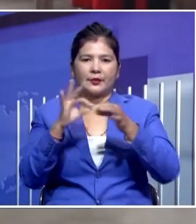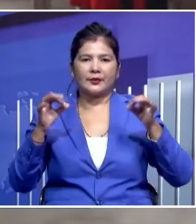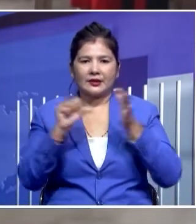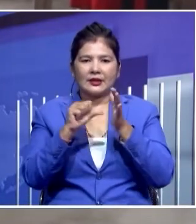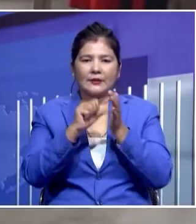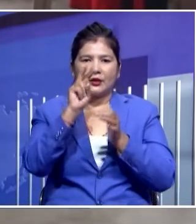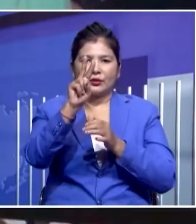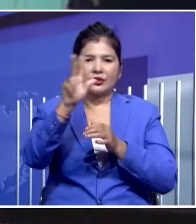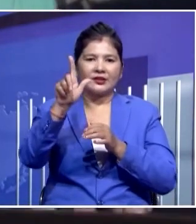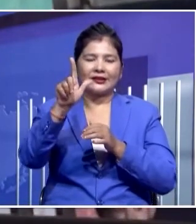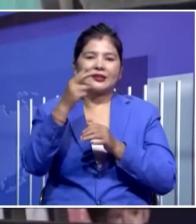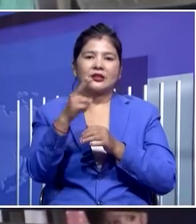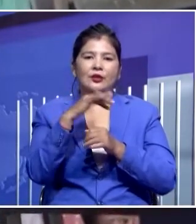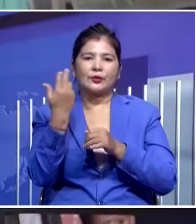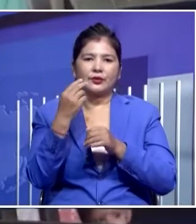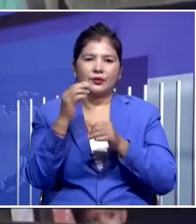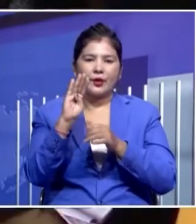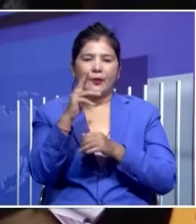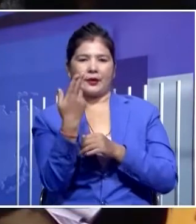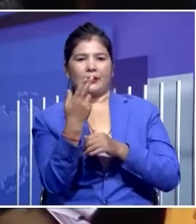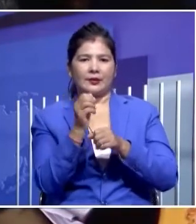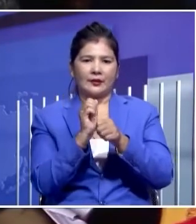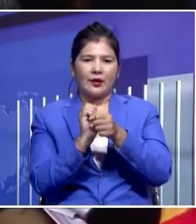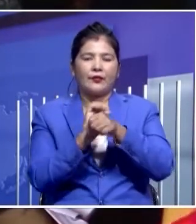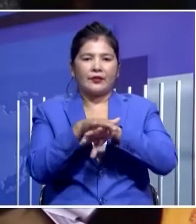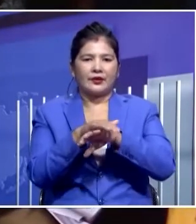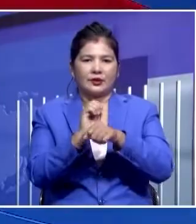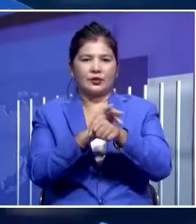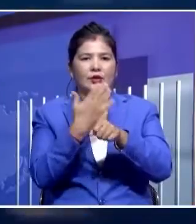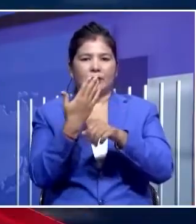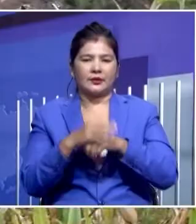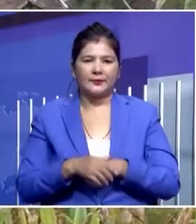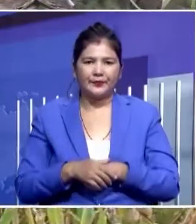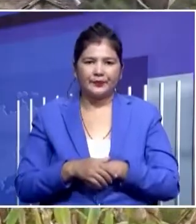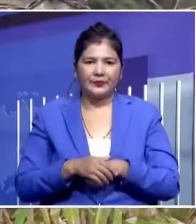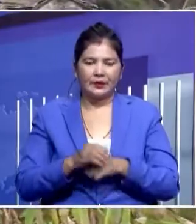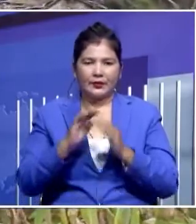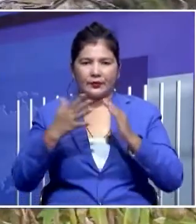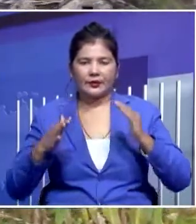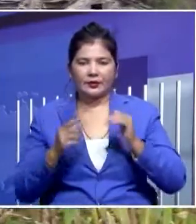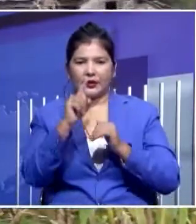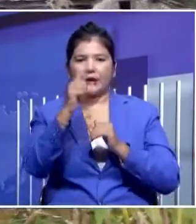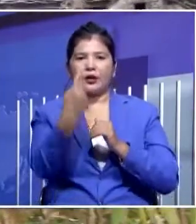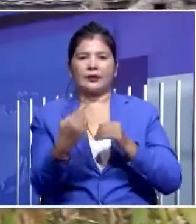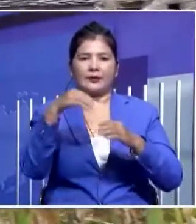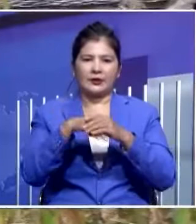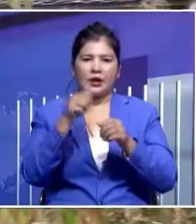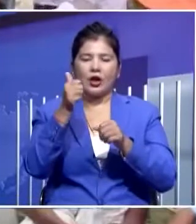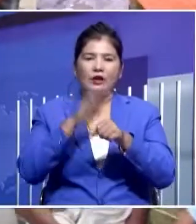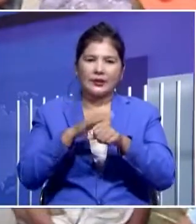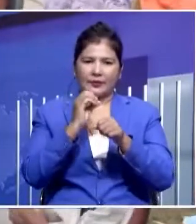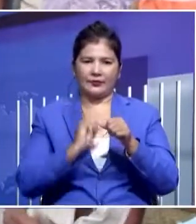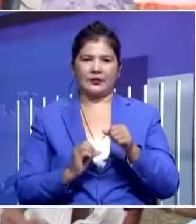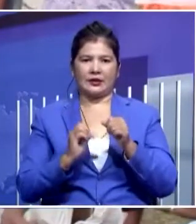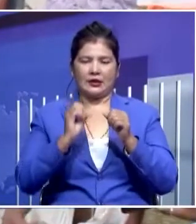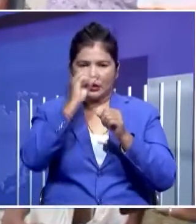जिल्लामा 27 सङ्क्रमितको मृत्यु। बागमती प्रदेशमा सबैभन्दा बढी सङ्क्रमित। पहिरो गएको एक साताभित्रै अछामका पीडितलाई